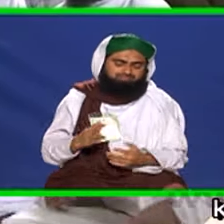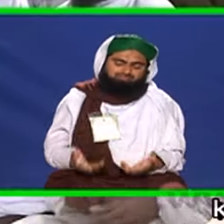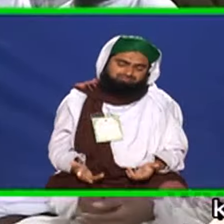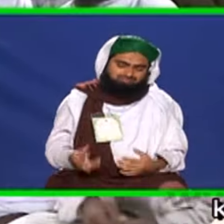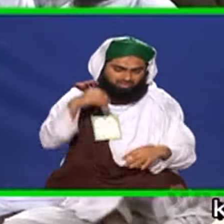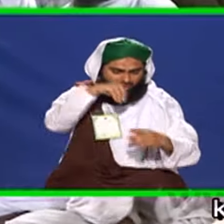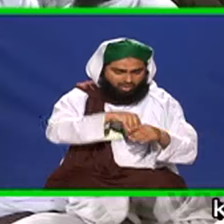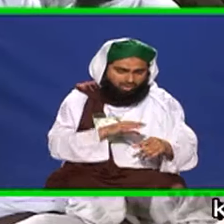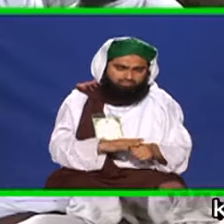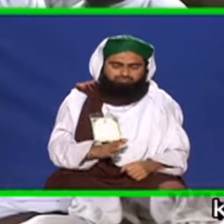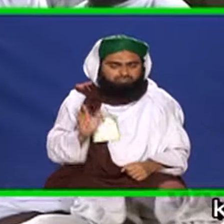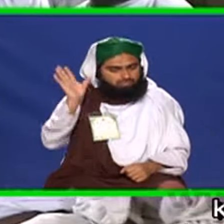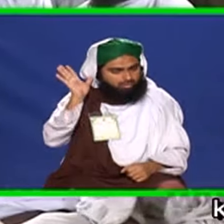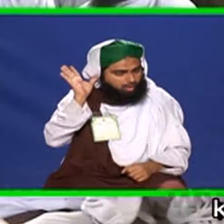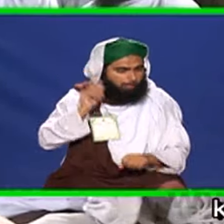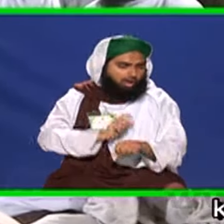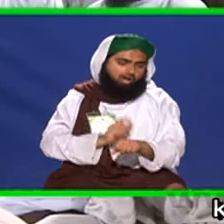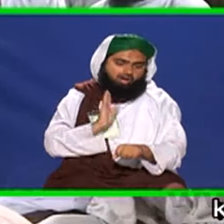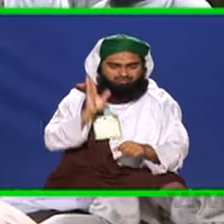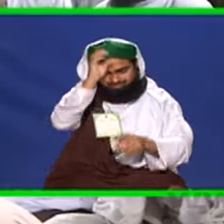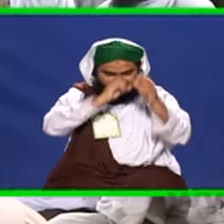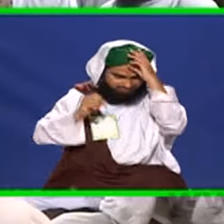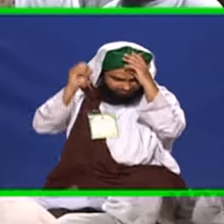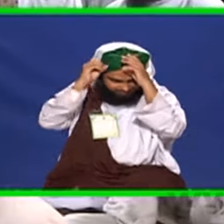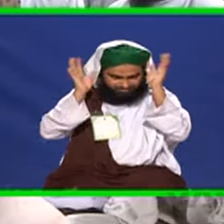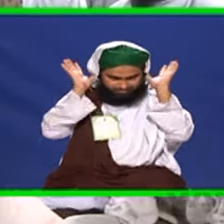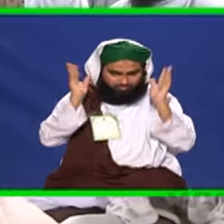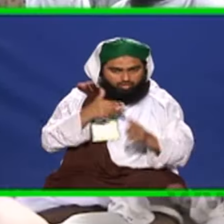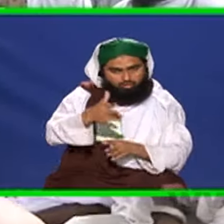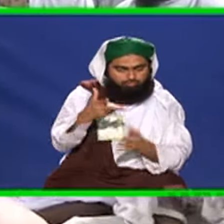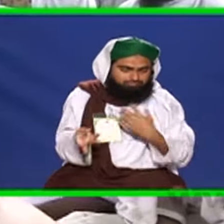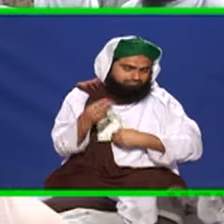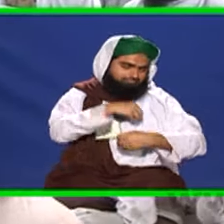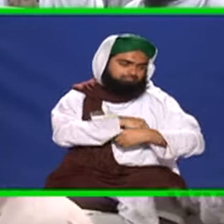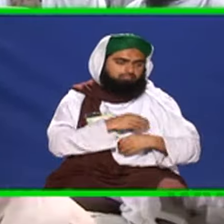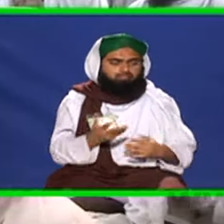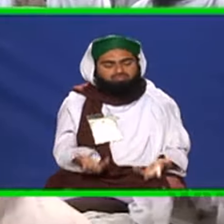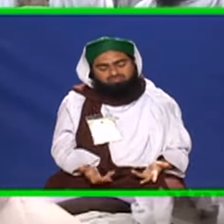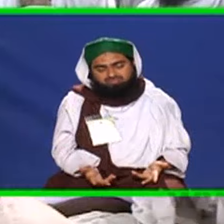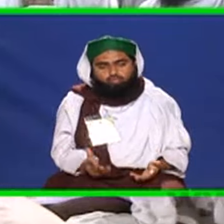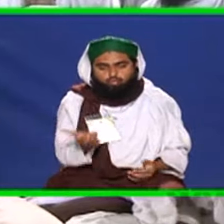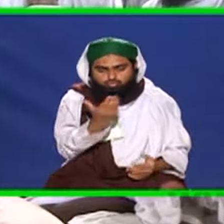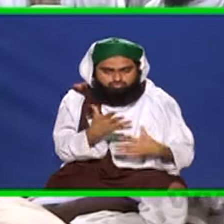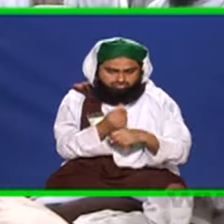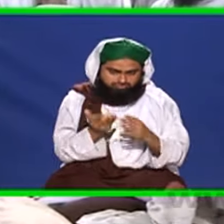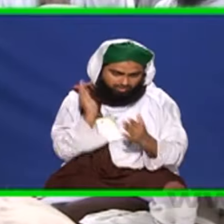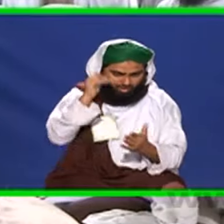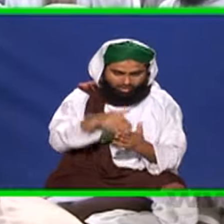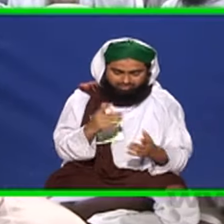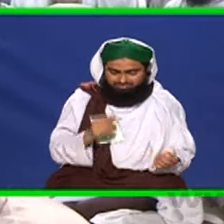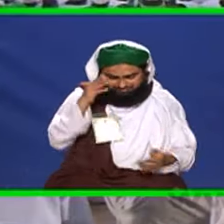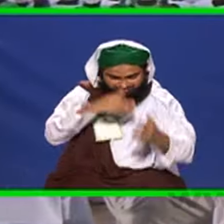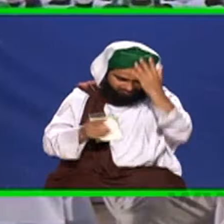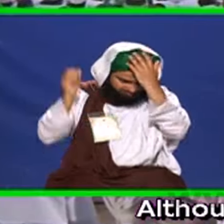تھیلی میں رکھ لیتے ہیں، نماز کے ٹائم پر باندھتے ہیں، تو وہ شرماتے ہیں بےچارے. تو اور یہاں آ کر باندھ لیتے ہیں، اس میں بھی کئی بےچارے کندھے